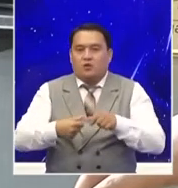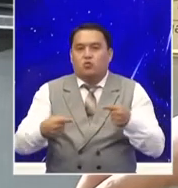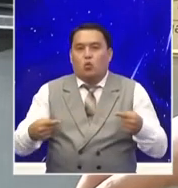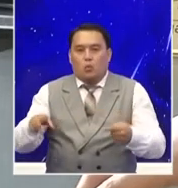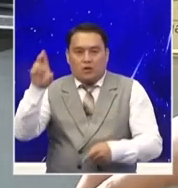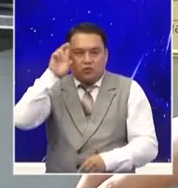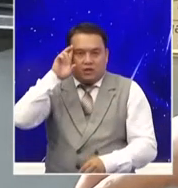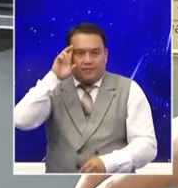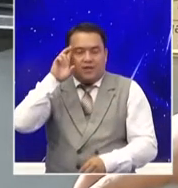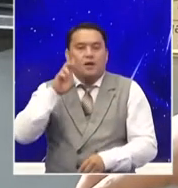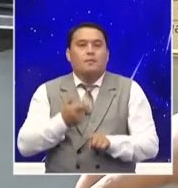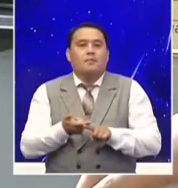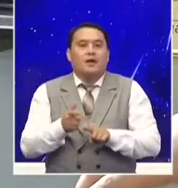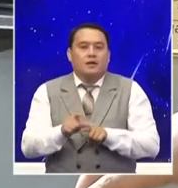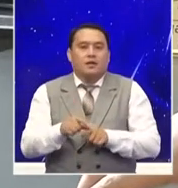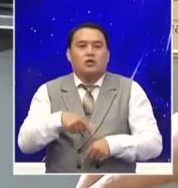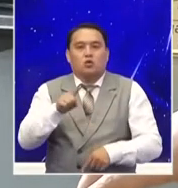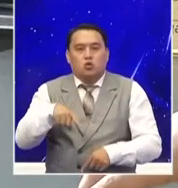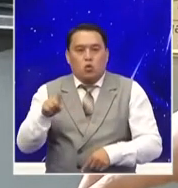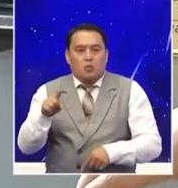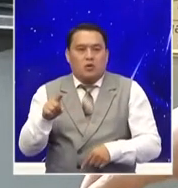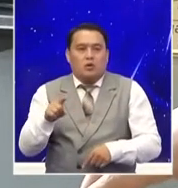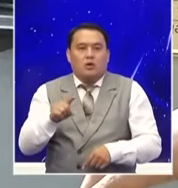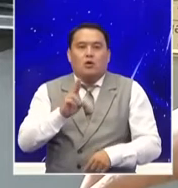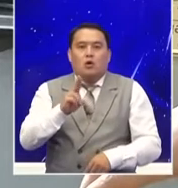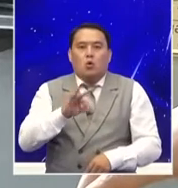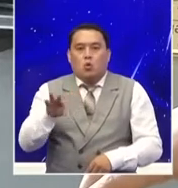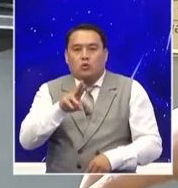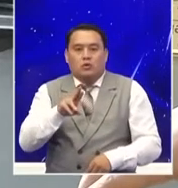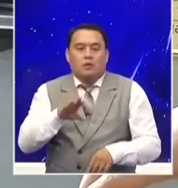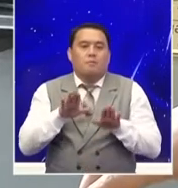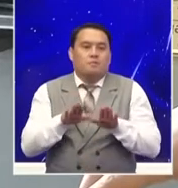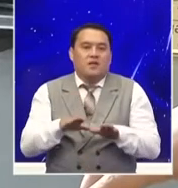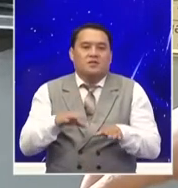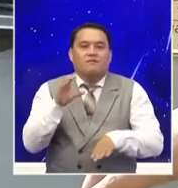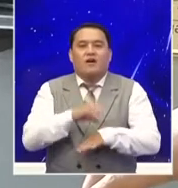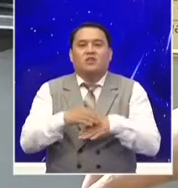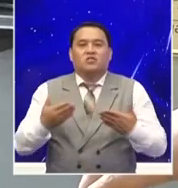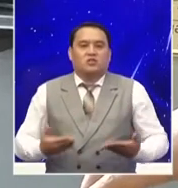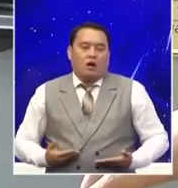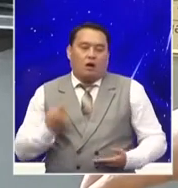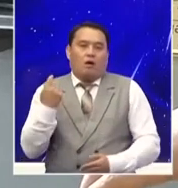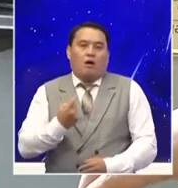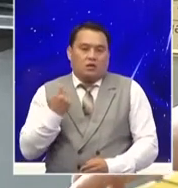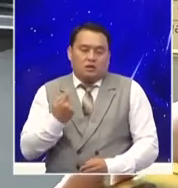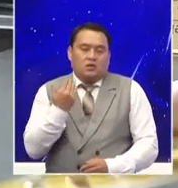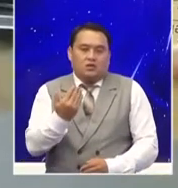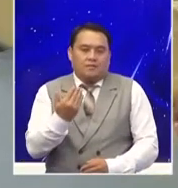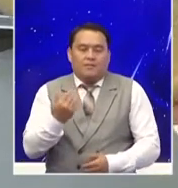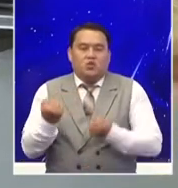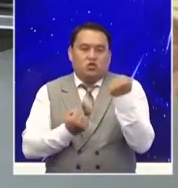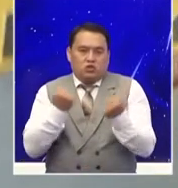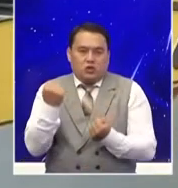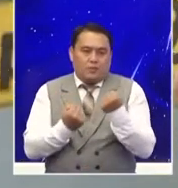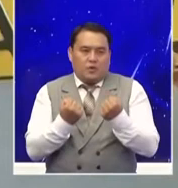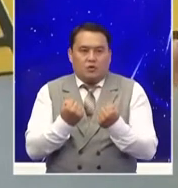государстве. При этом номера будут присваиваться с кодом региона по месту фактического проживания собственника автомобиля.